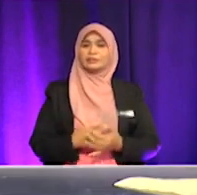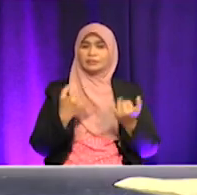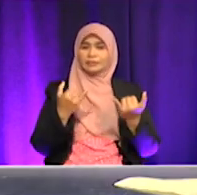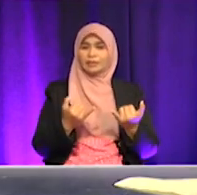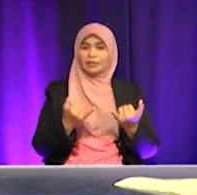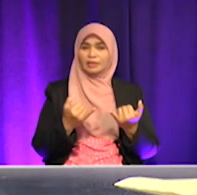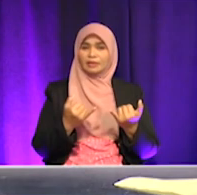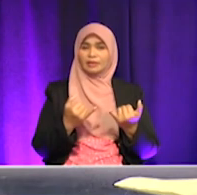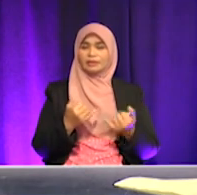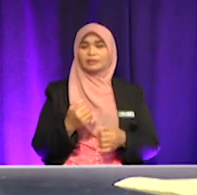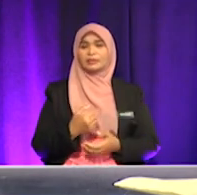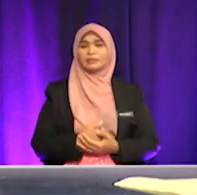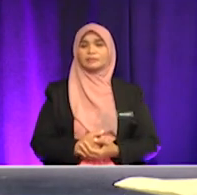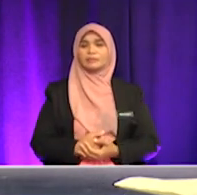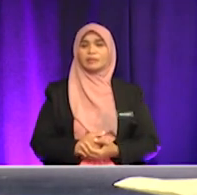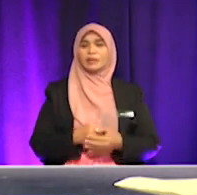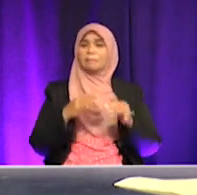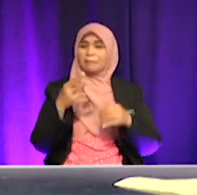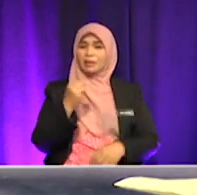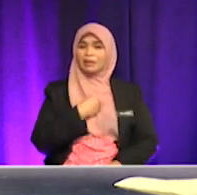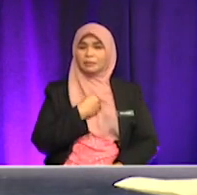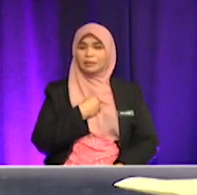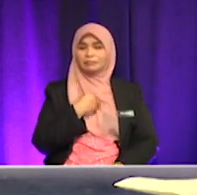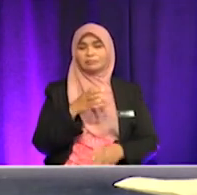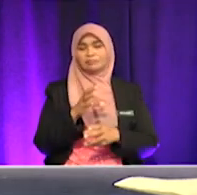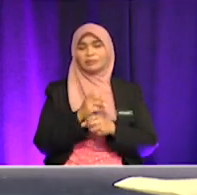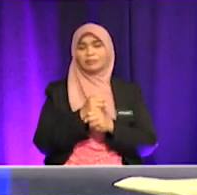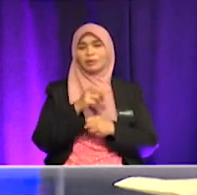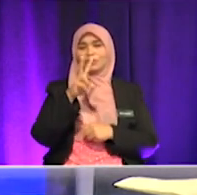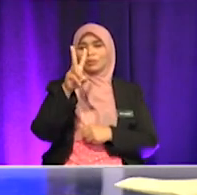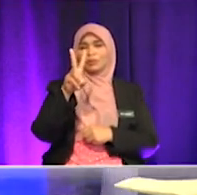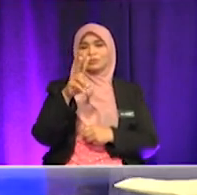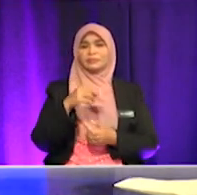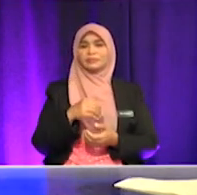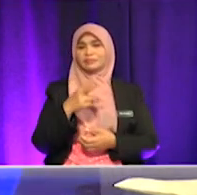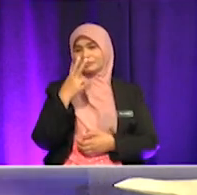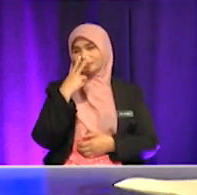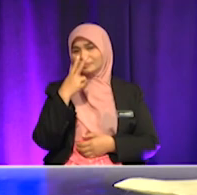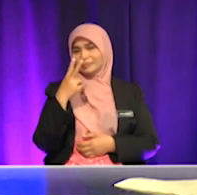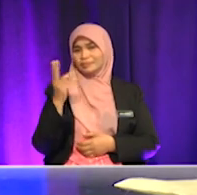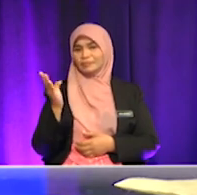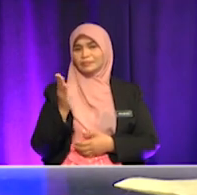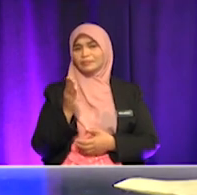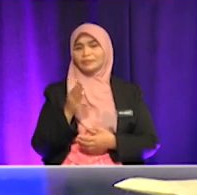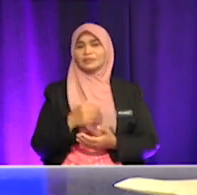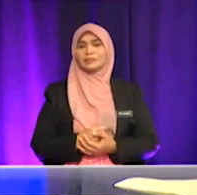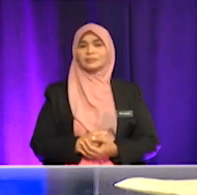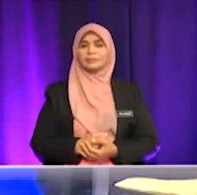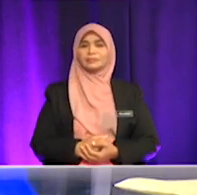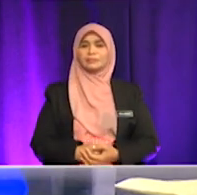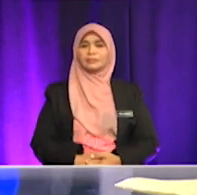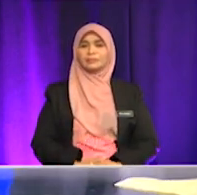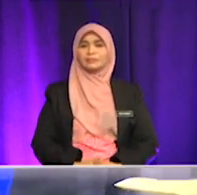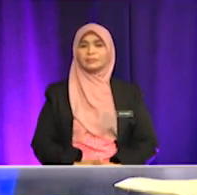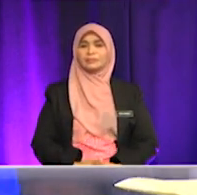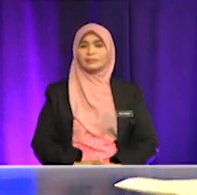Nadwa dan Yong Wei masing-masing mendapat dua mata ganjaran. Dan Nasullah dan juga Adlina mendapat satu sekarang